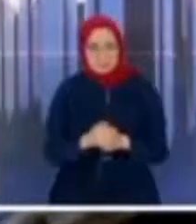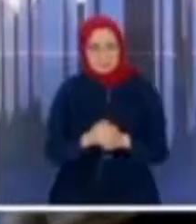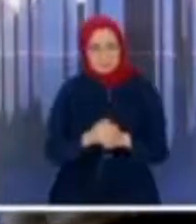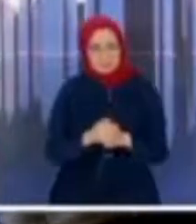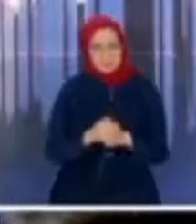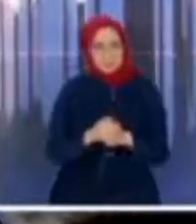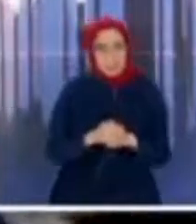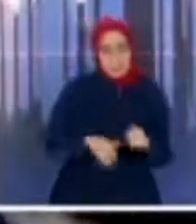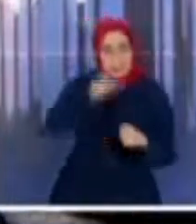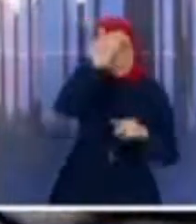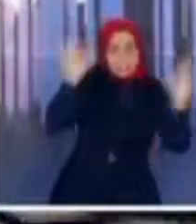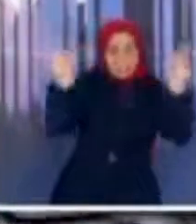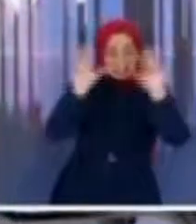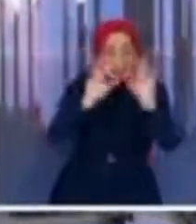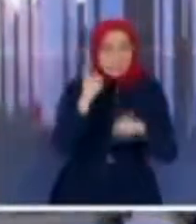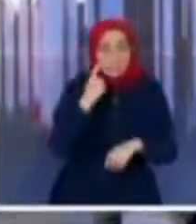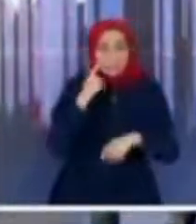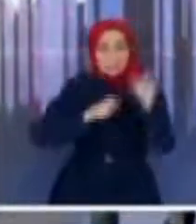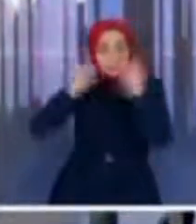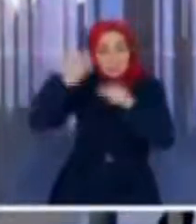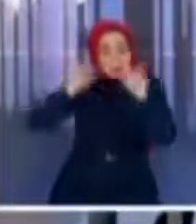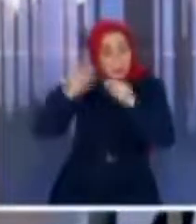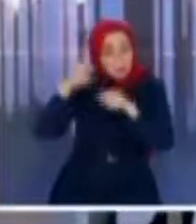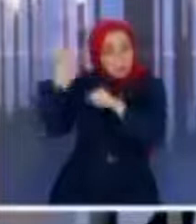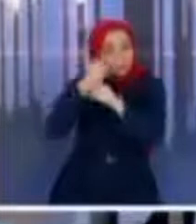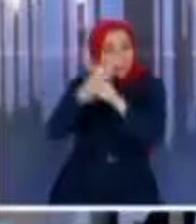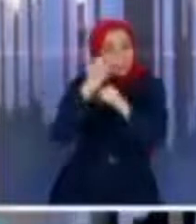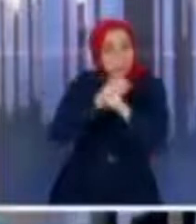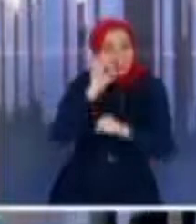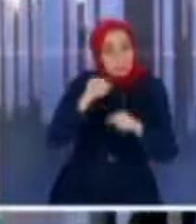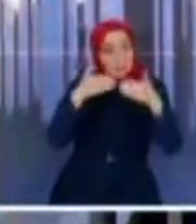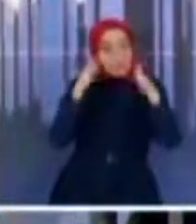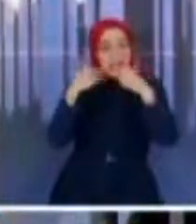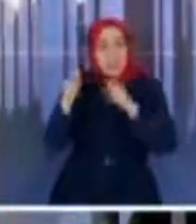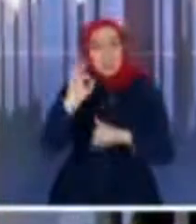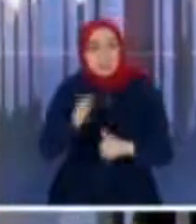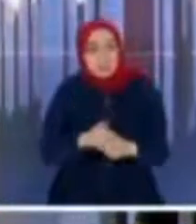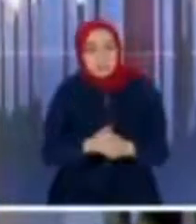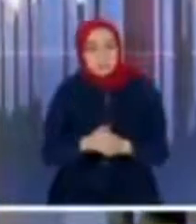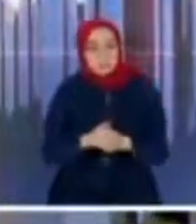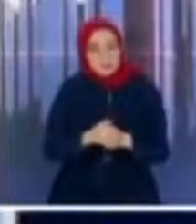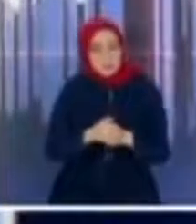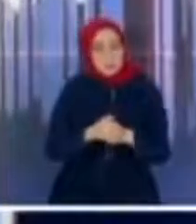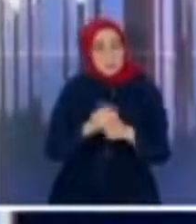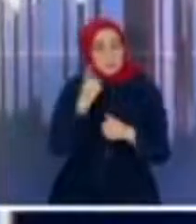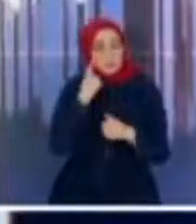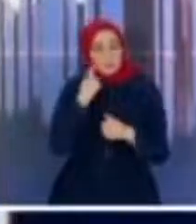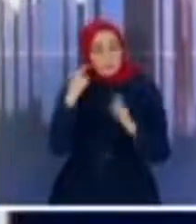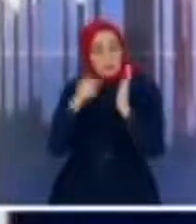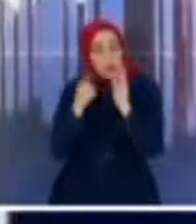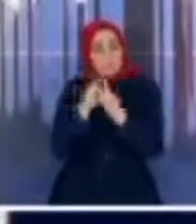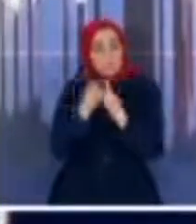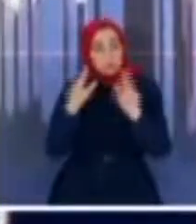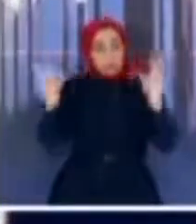تيلي في برنامج الجمعية حللهم برشا بيبان معناها هذا اللي حبيت نقوله لك. قديش مهم انه اليوم الإعلام